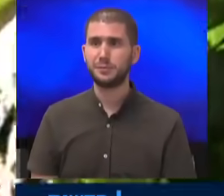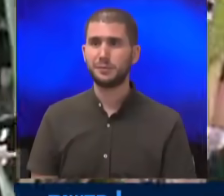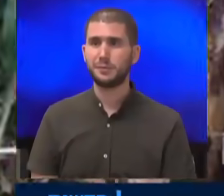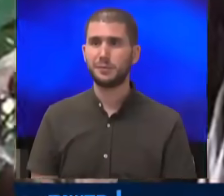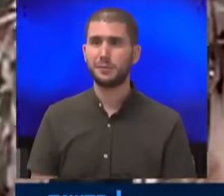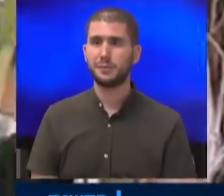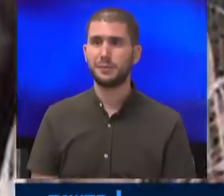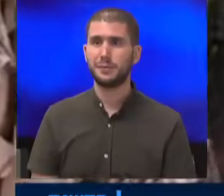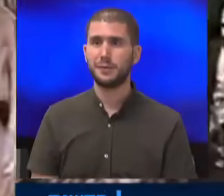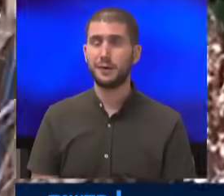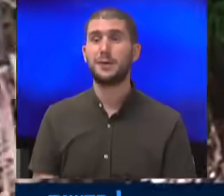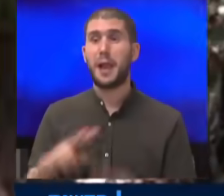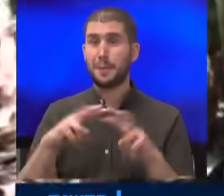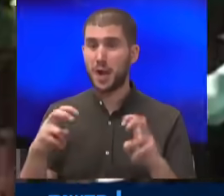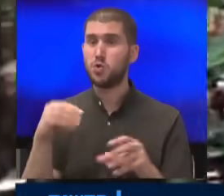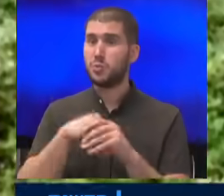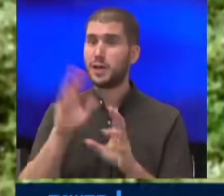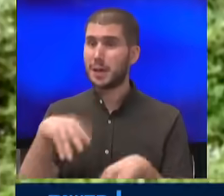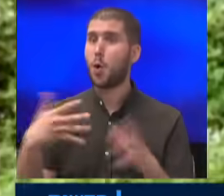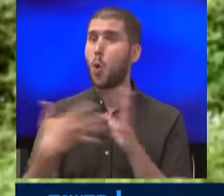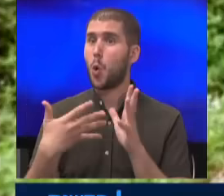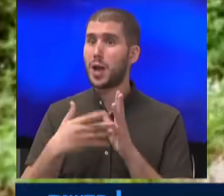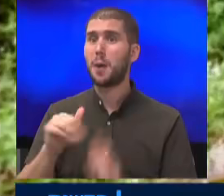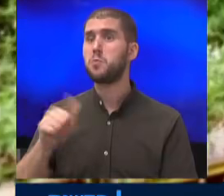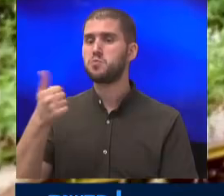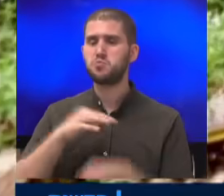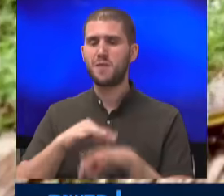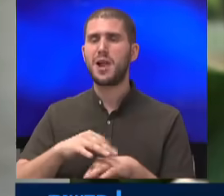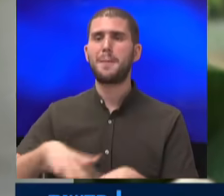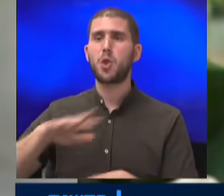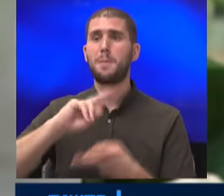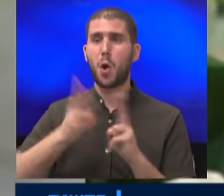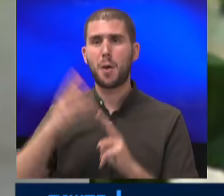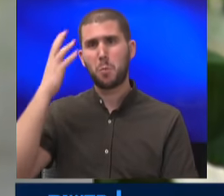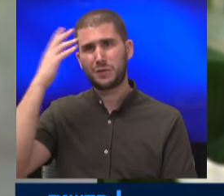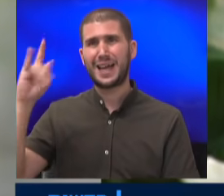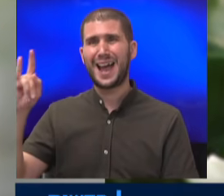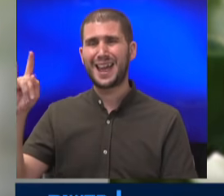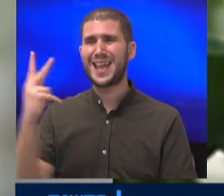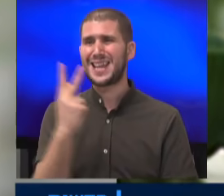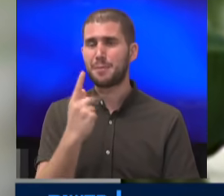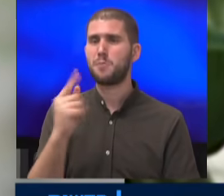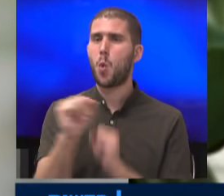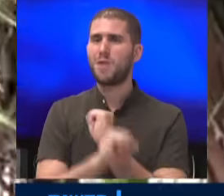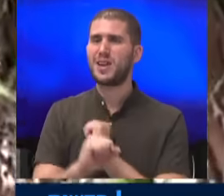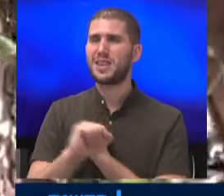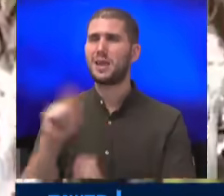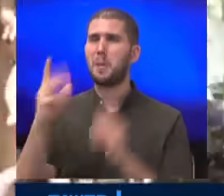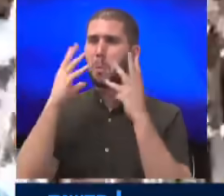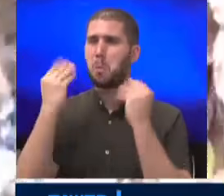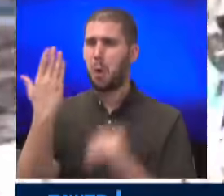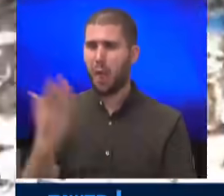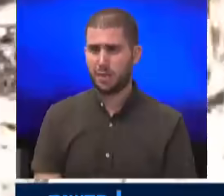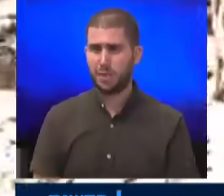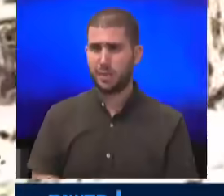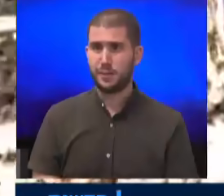למחקר שותף גם החוקר המוביל בתחום בעולם, הפרופסור חרט קמה מאוניברסיטת דכנינגן שבהולנד. בשנה